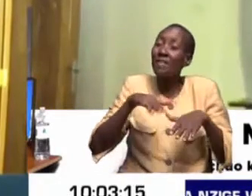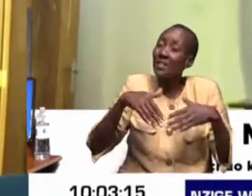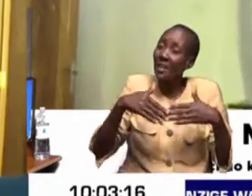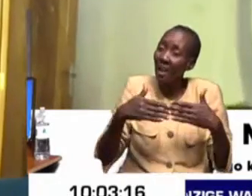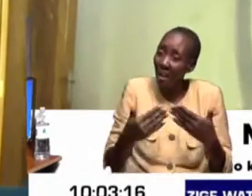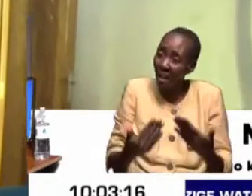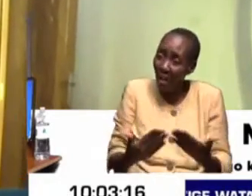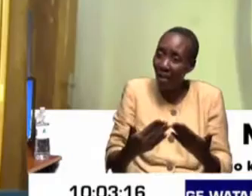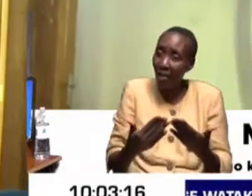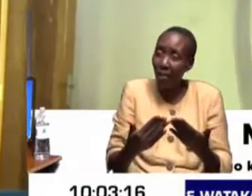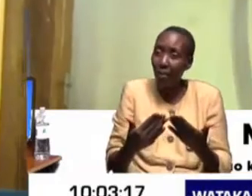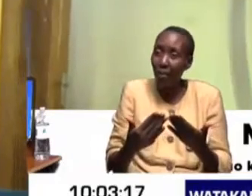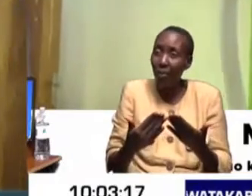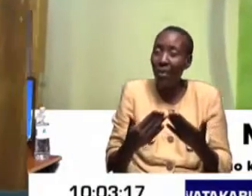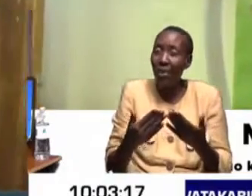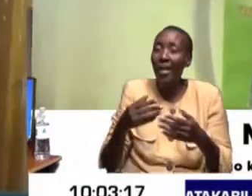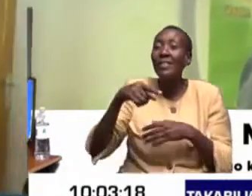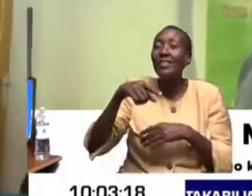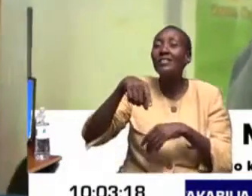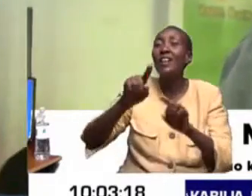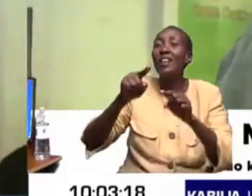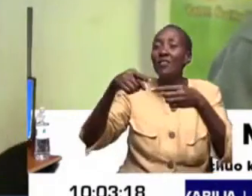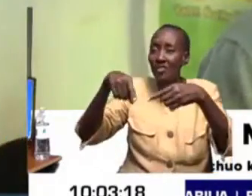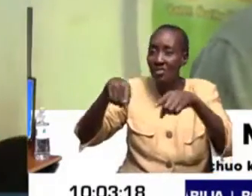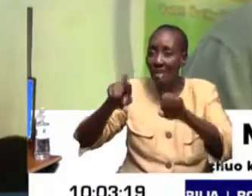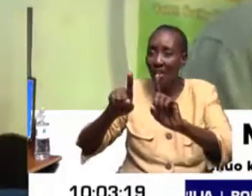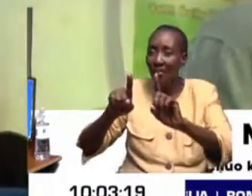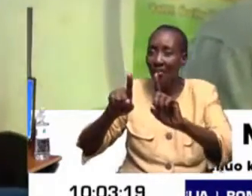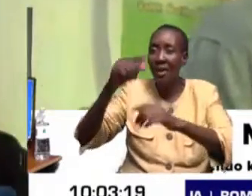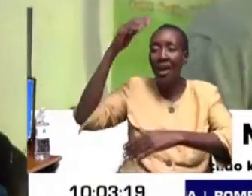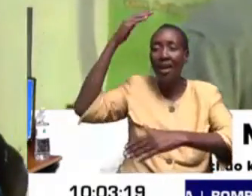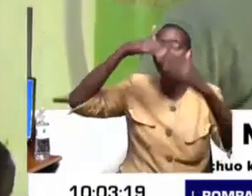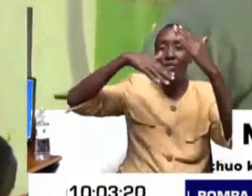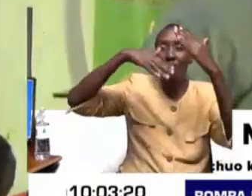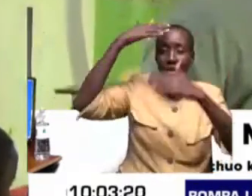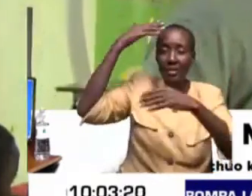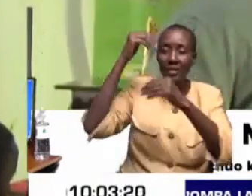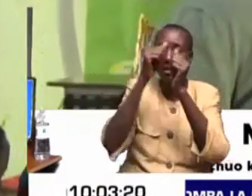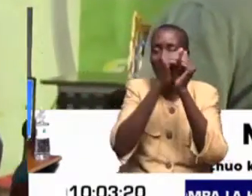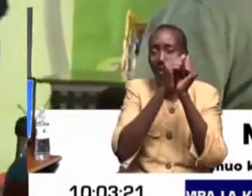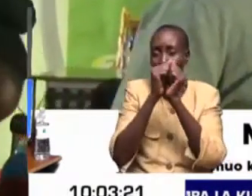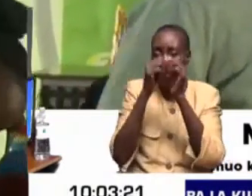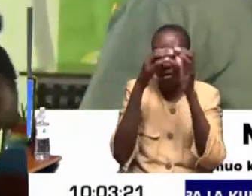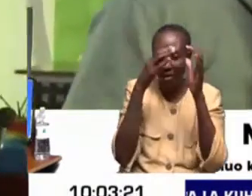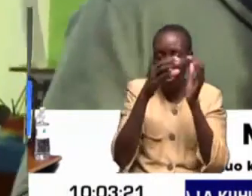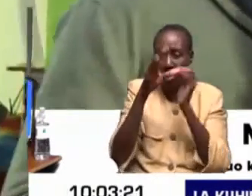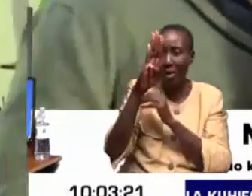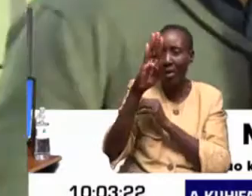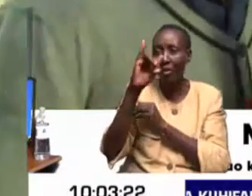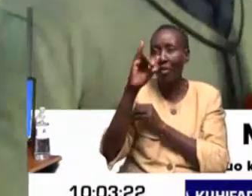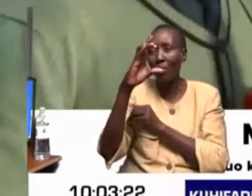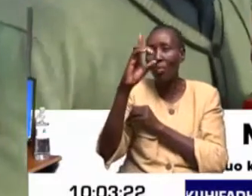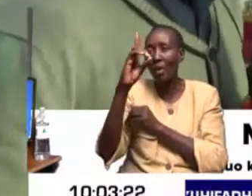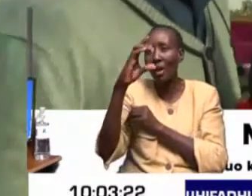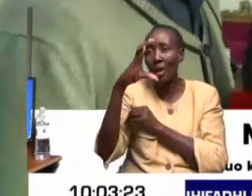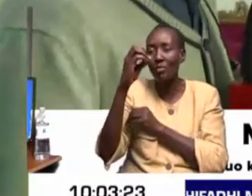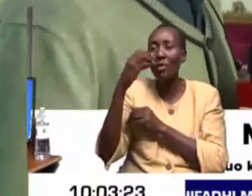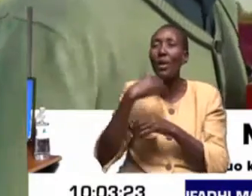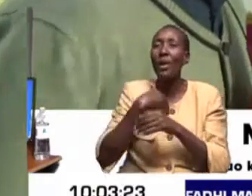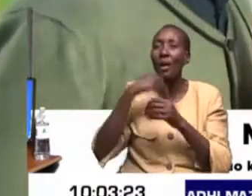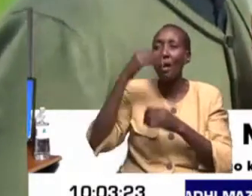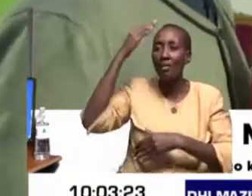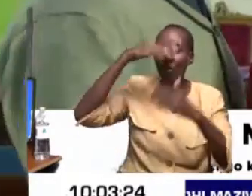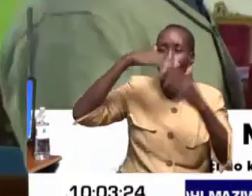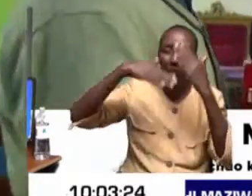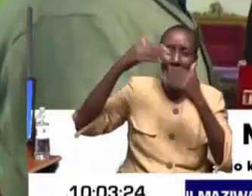atakuwa anasaidia vipi wao kama chuo pamoja na kampuni ile ya Bidco. Nina profesa kidogo jina